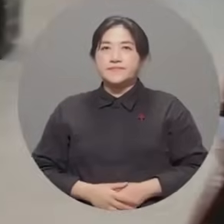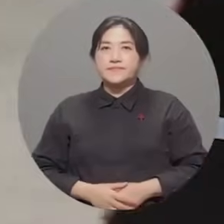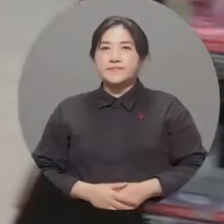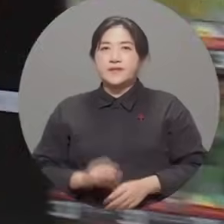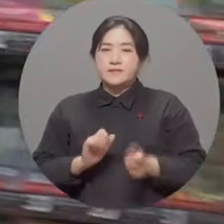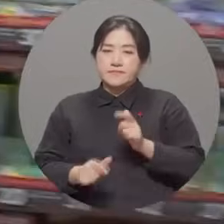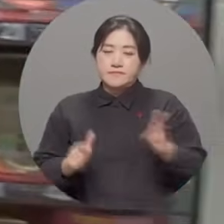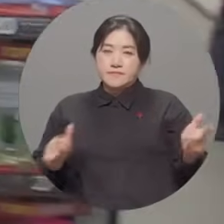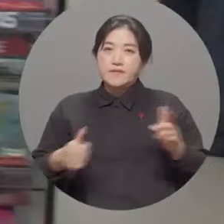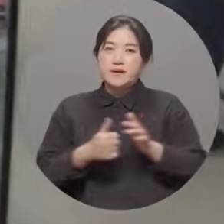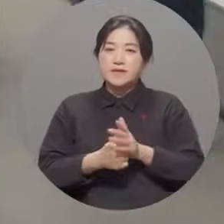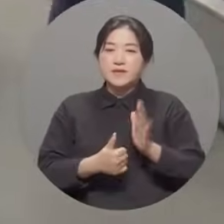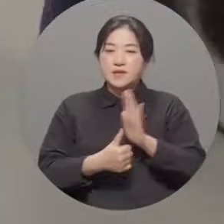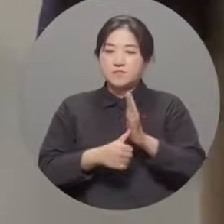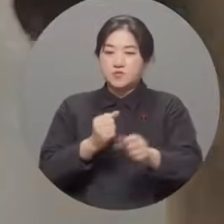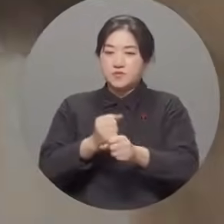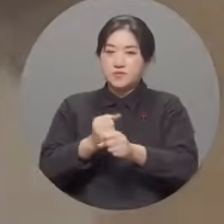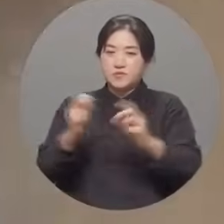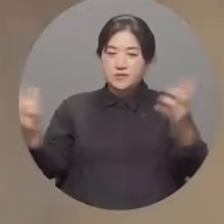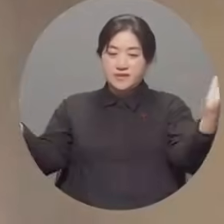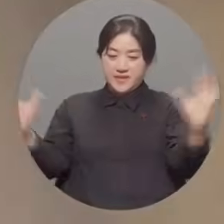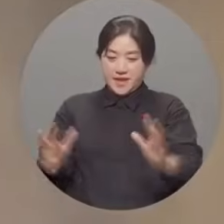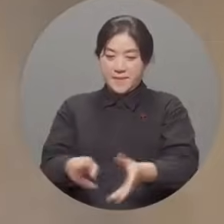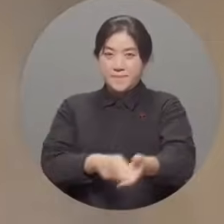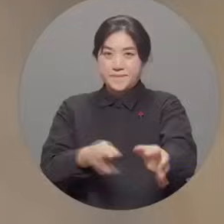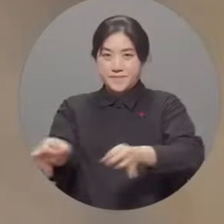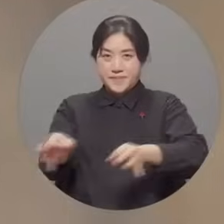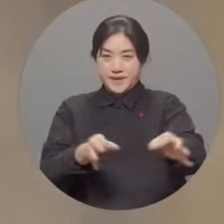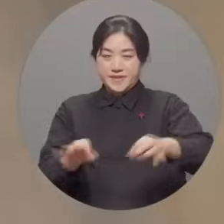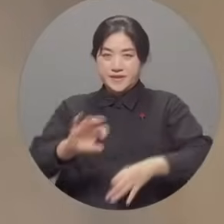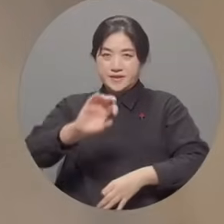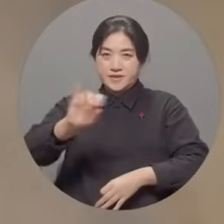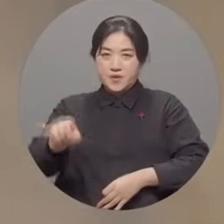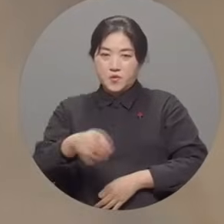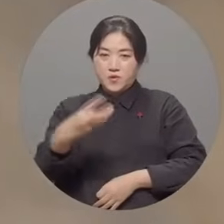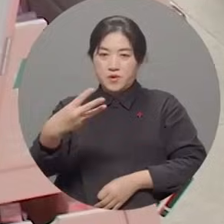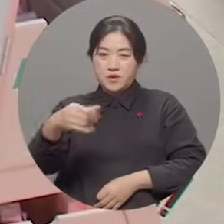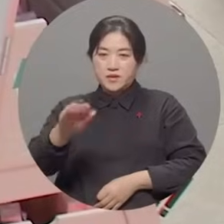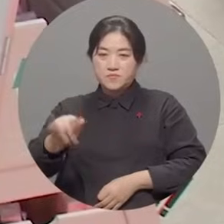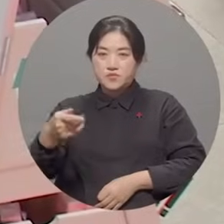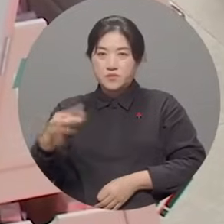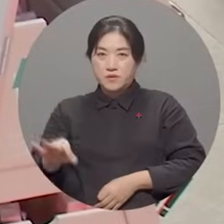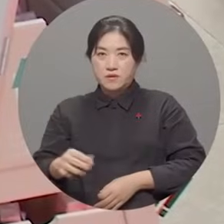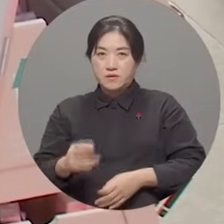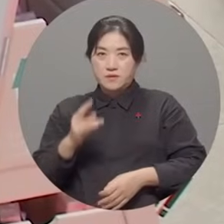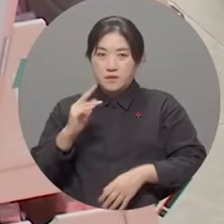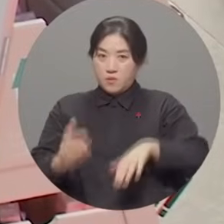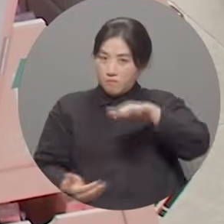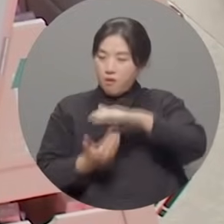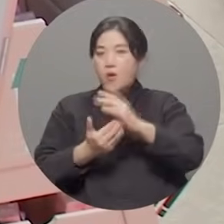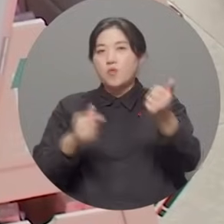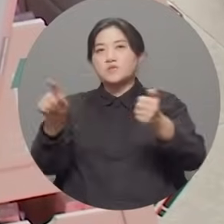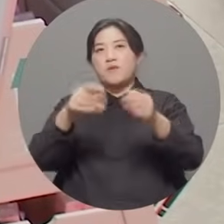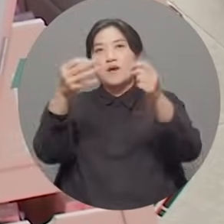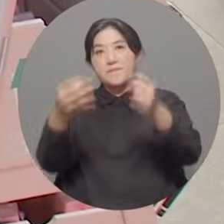다양한 브랜드의 화장품을 한 대 모아 파는 CJ올리브영. 많게는 50% 이상 할인하는 화장품들이 잘 보이는